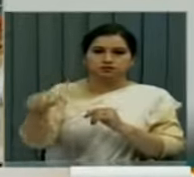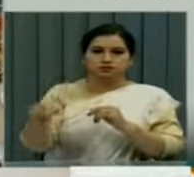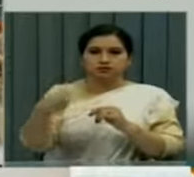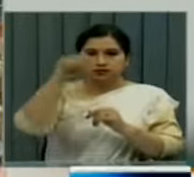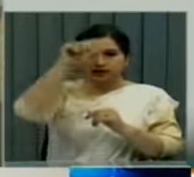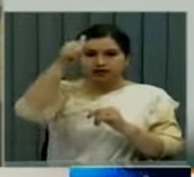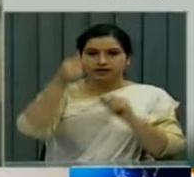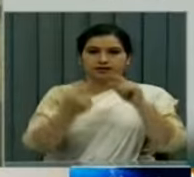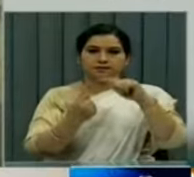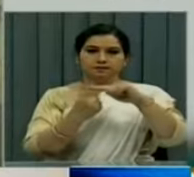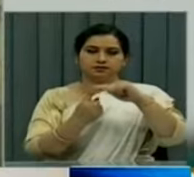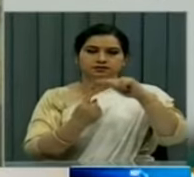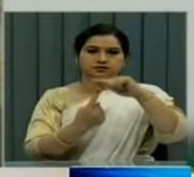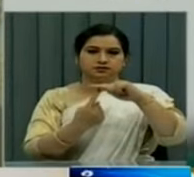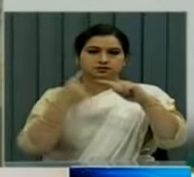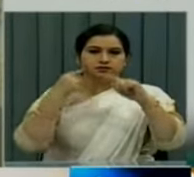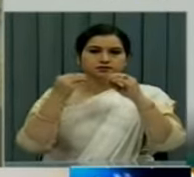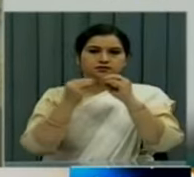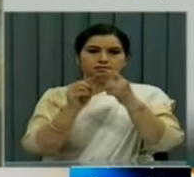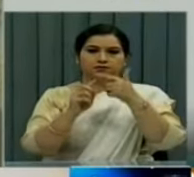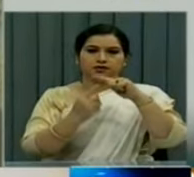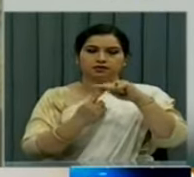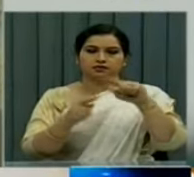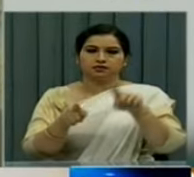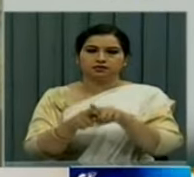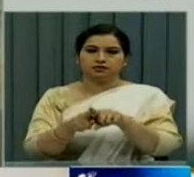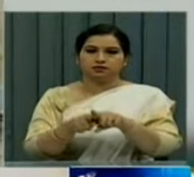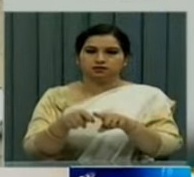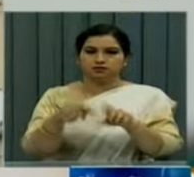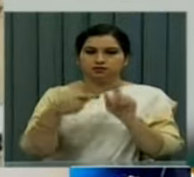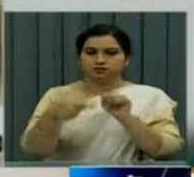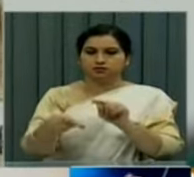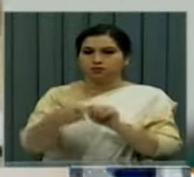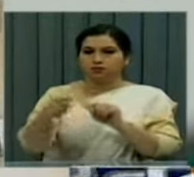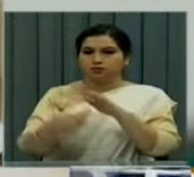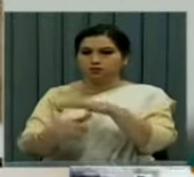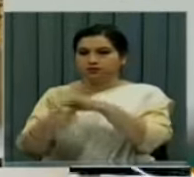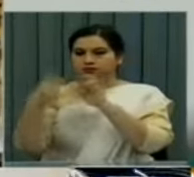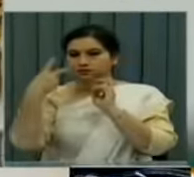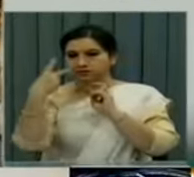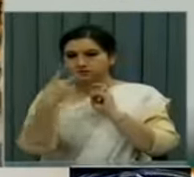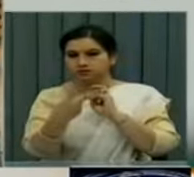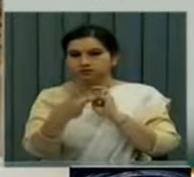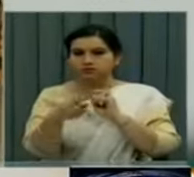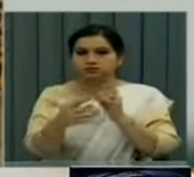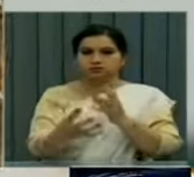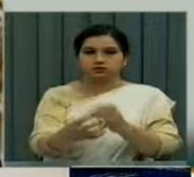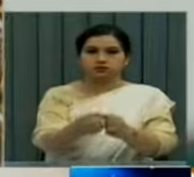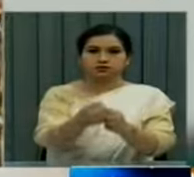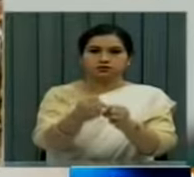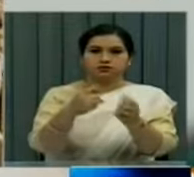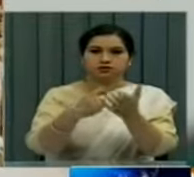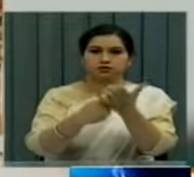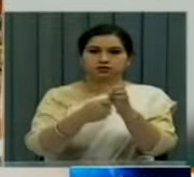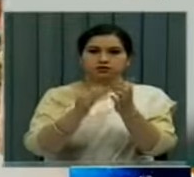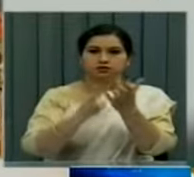इतने कठिन कार्यक्रम करते हैं, कठिन स्थिति में करते हैं कि एक्चुअली आपको दया आ जाएगी।